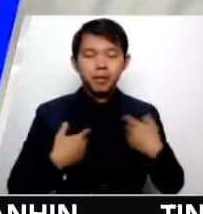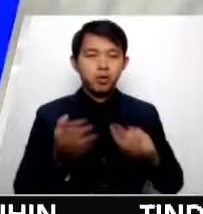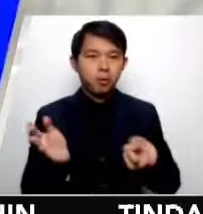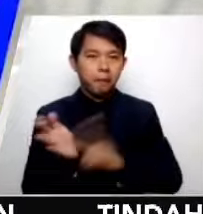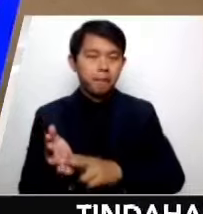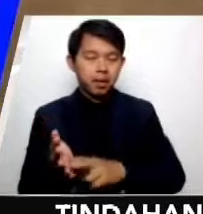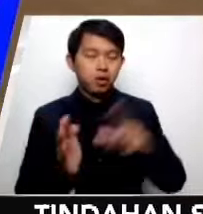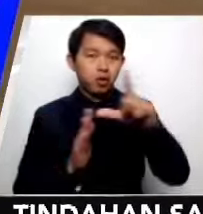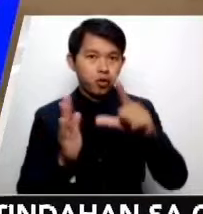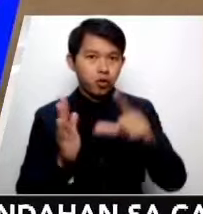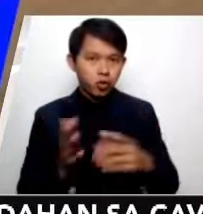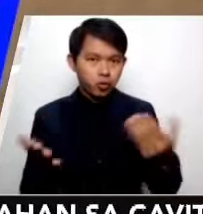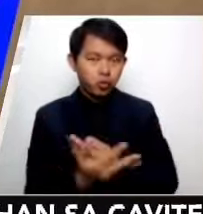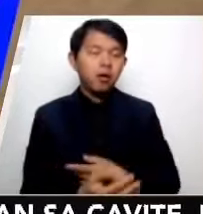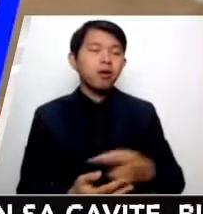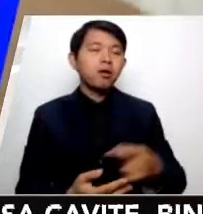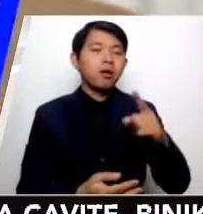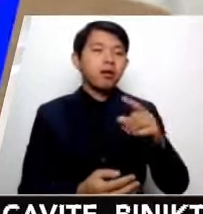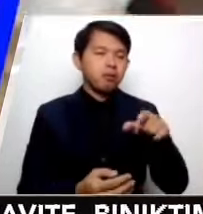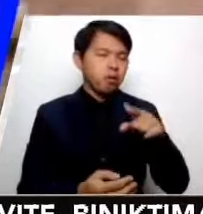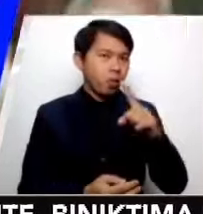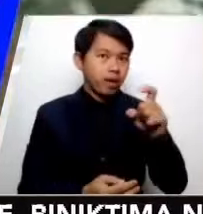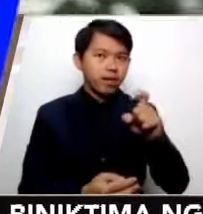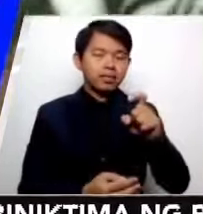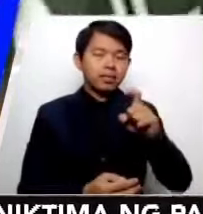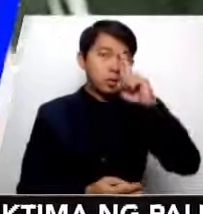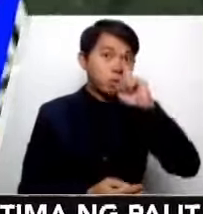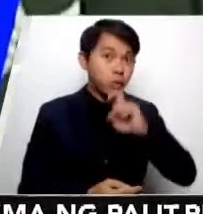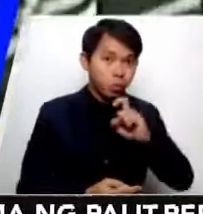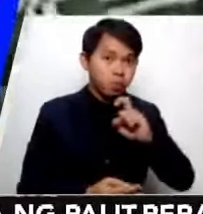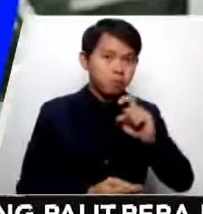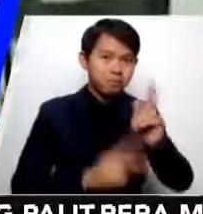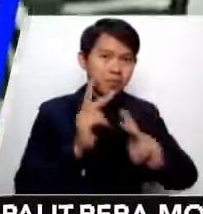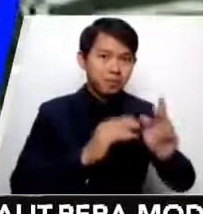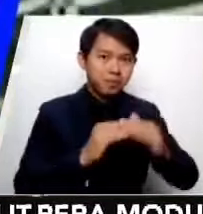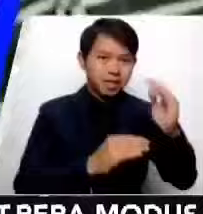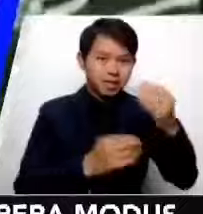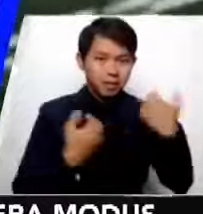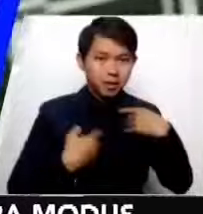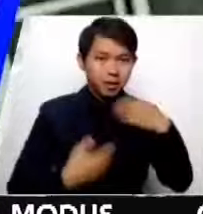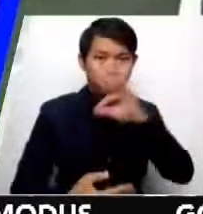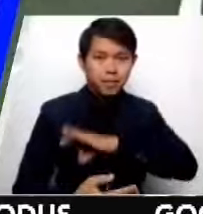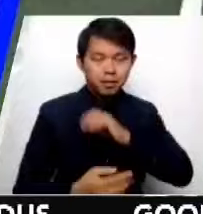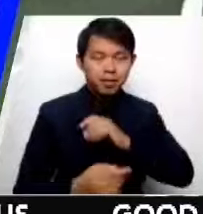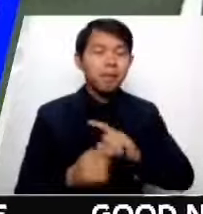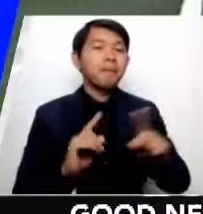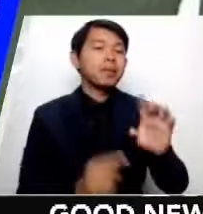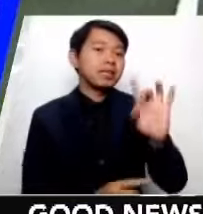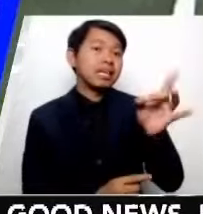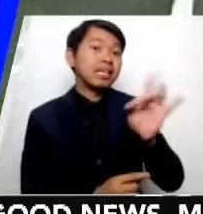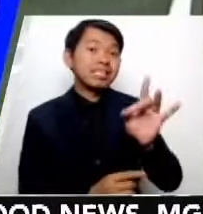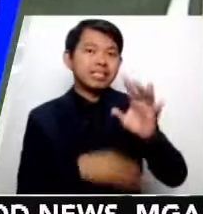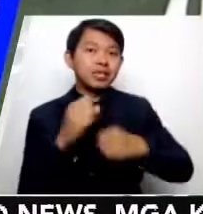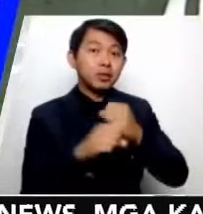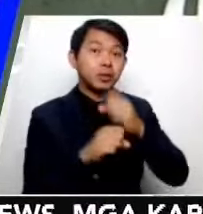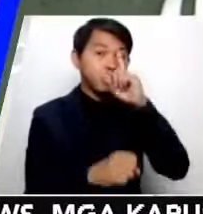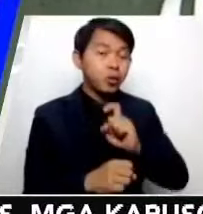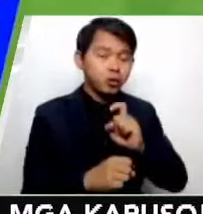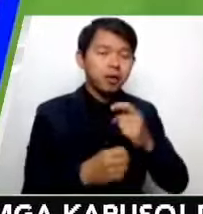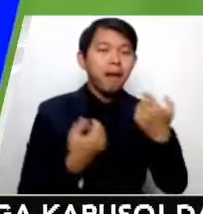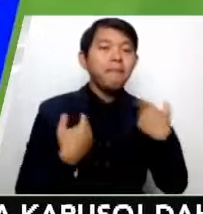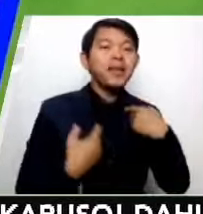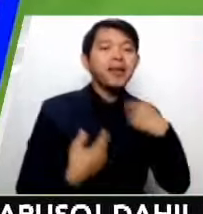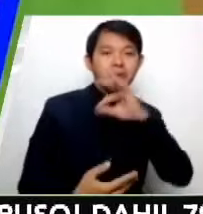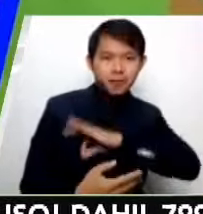years old ang makakatanggap ng benepisyo. Ang mga octogenarians sa mga 80 anyos makakatanggap ng 10,000 pesos